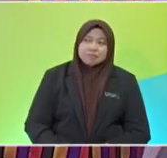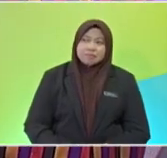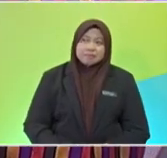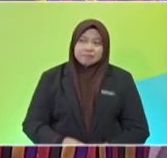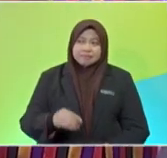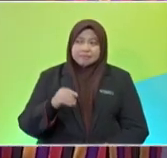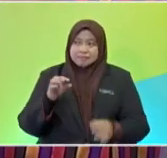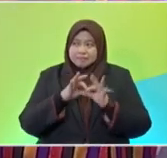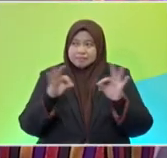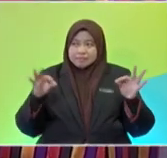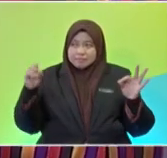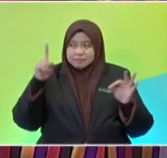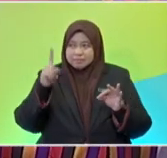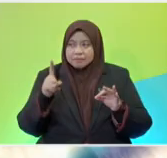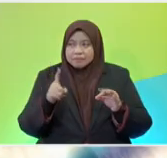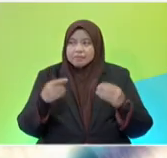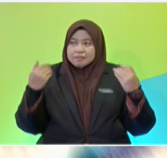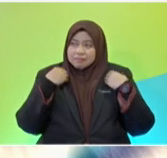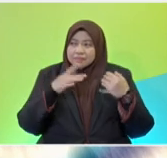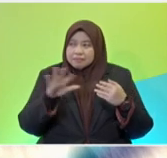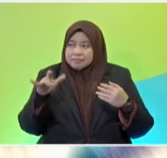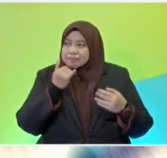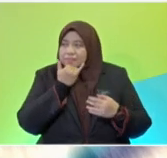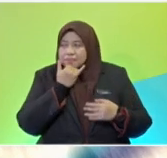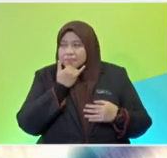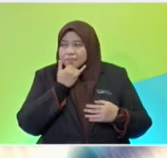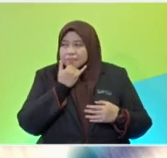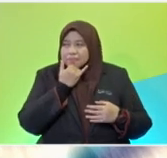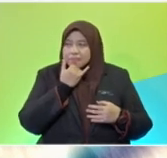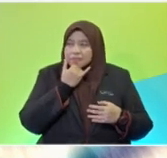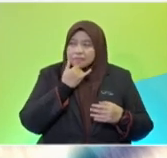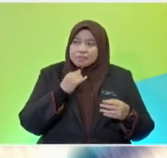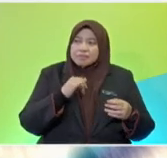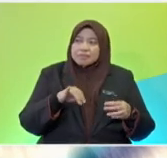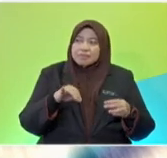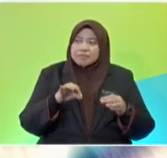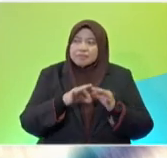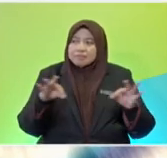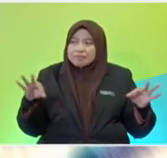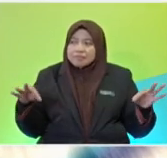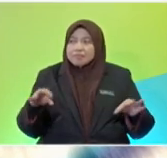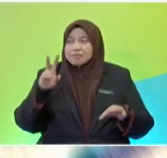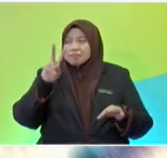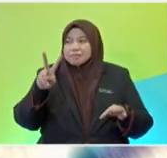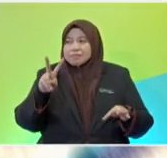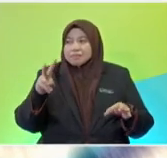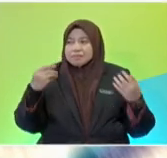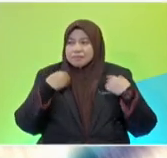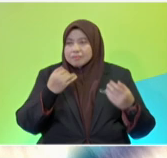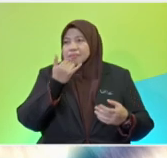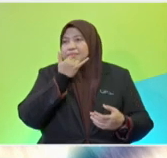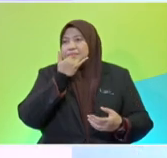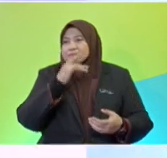blok kayu atau tembaga dan lele batik boleh dijadikan pakaian dan hiasan pertama